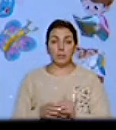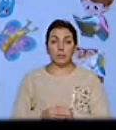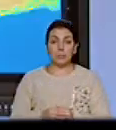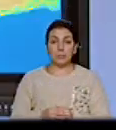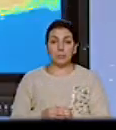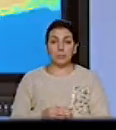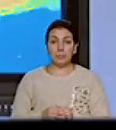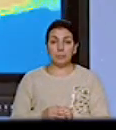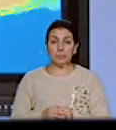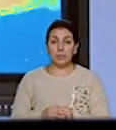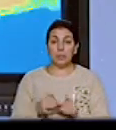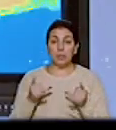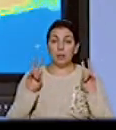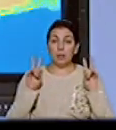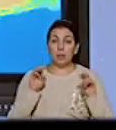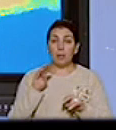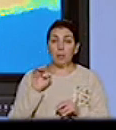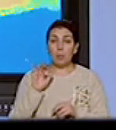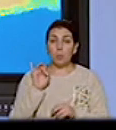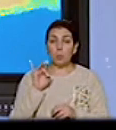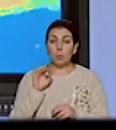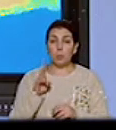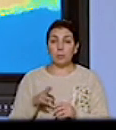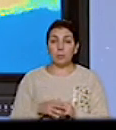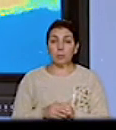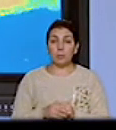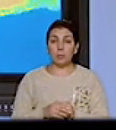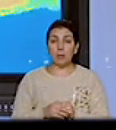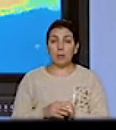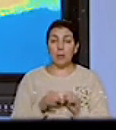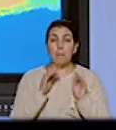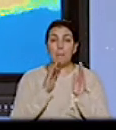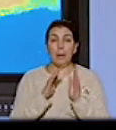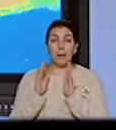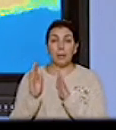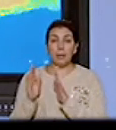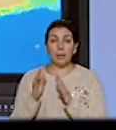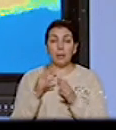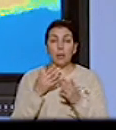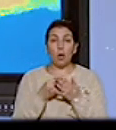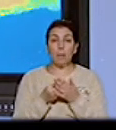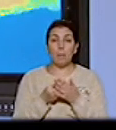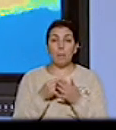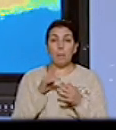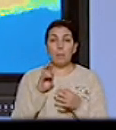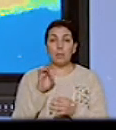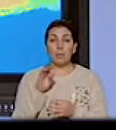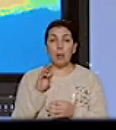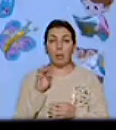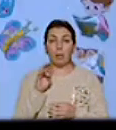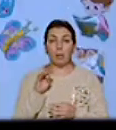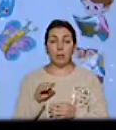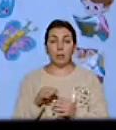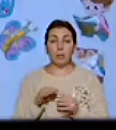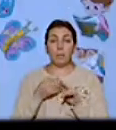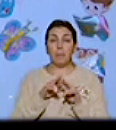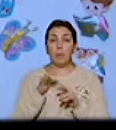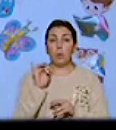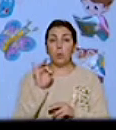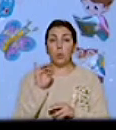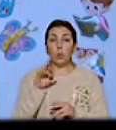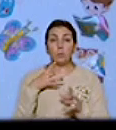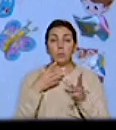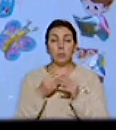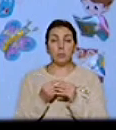классе. Тема сегодняшнего урока – порядок предметов при счете. А урок